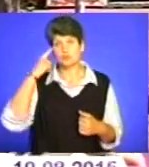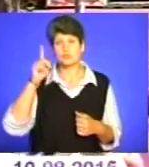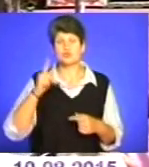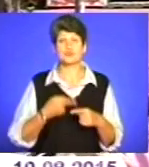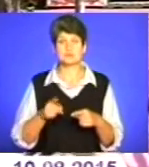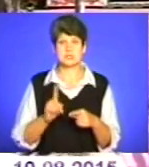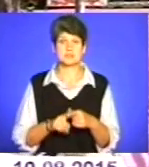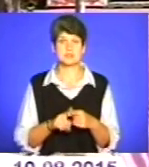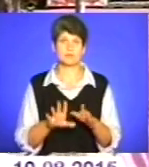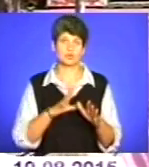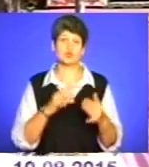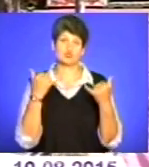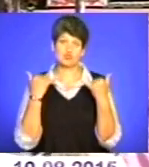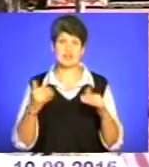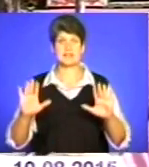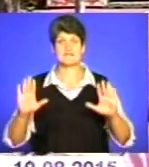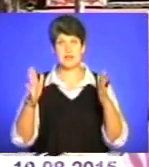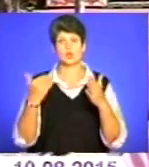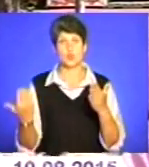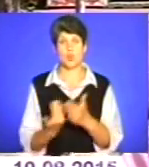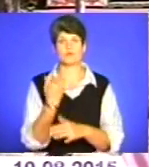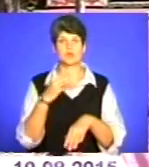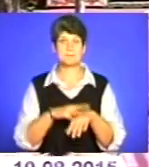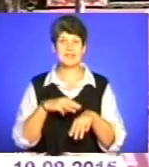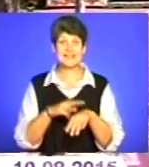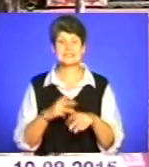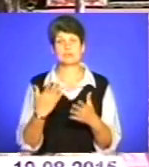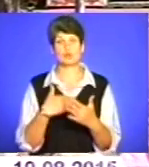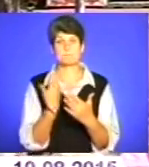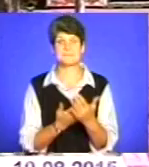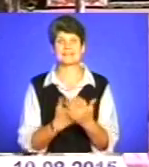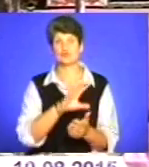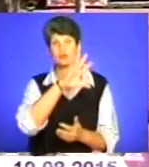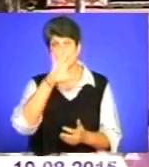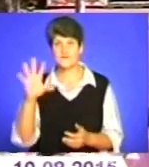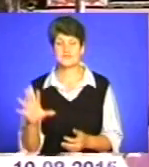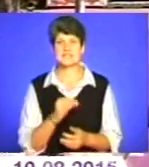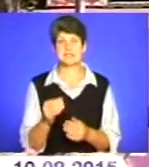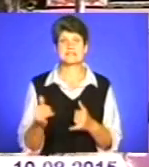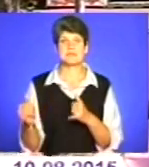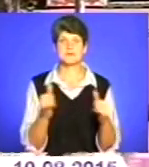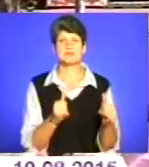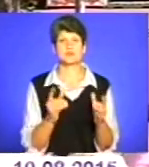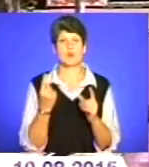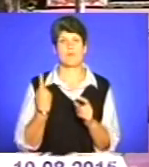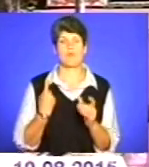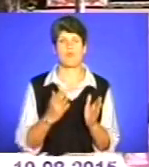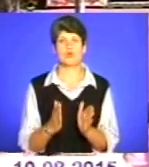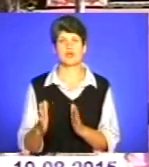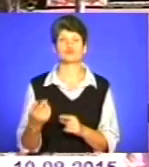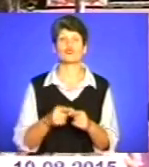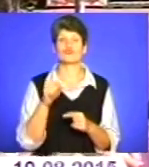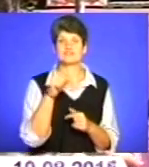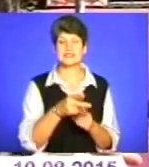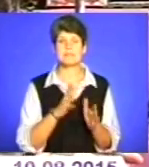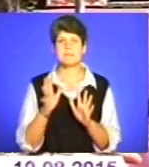велопатрулі – це буде сучасний варіант вже нової міліції, які будуть прикладом для всіх, які зможуть забезпечити охорону громадського порядку для початку в цих парках. А